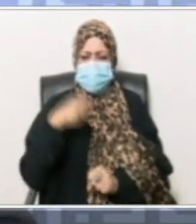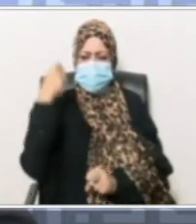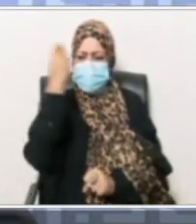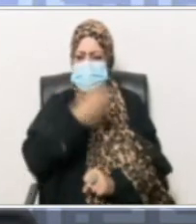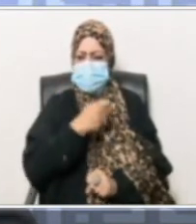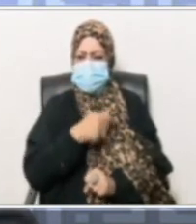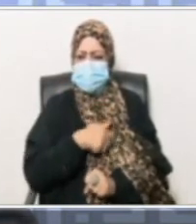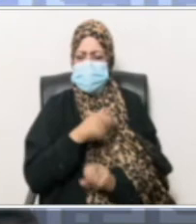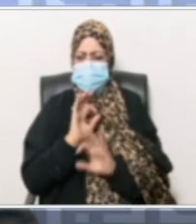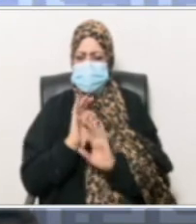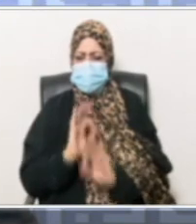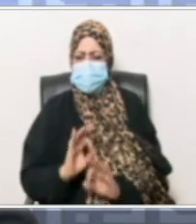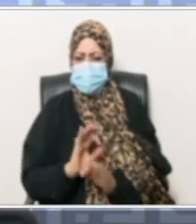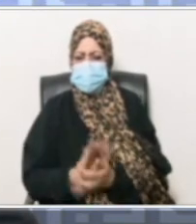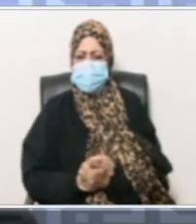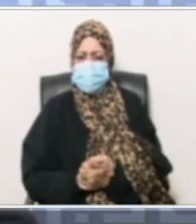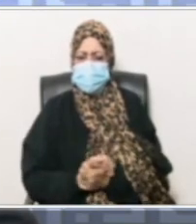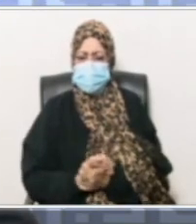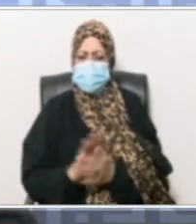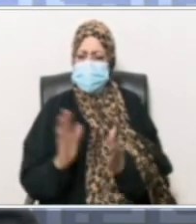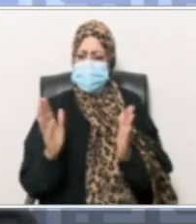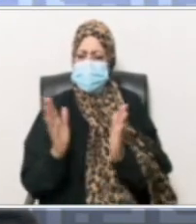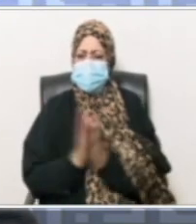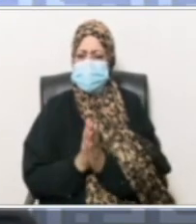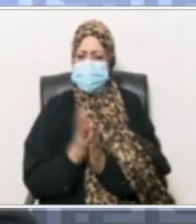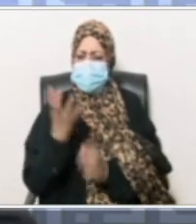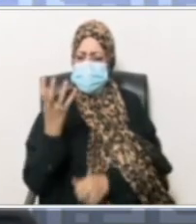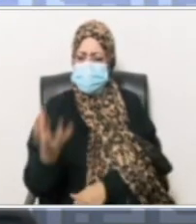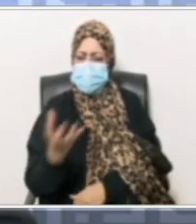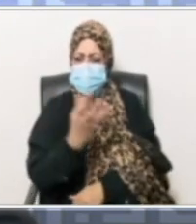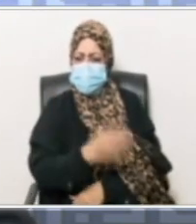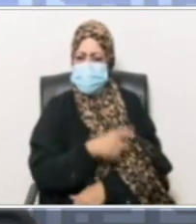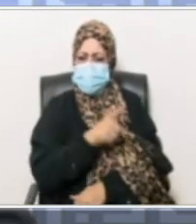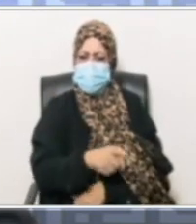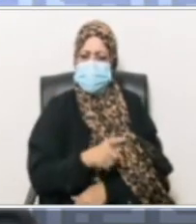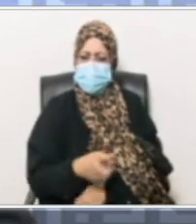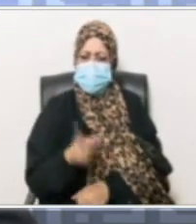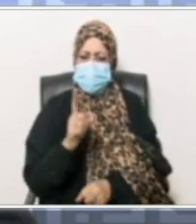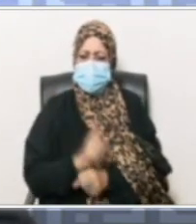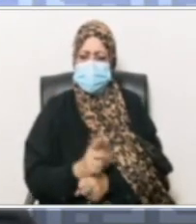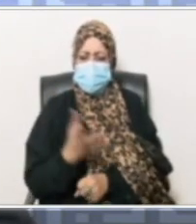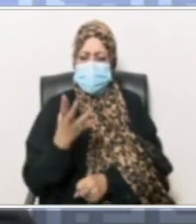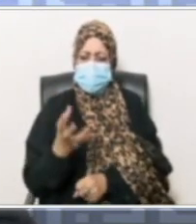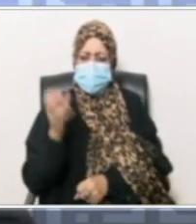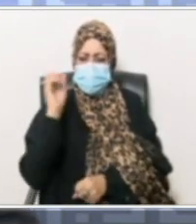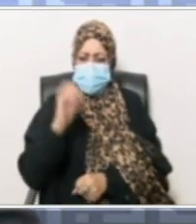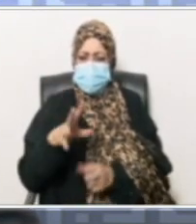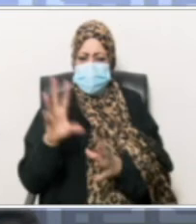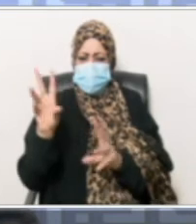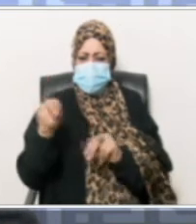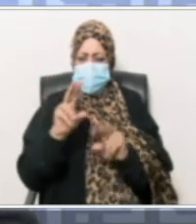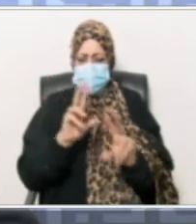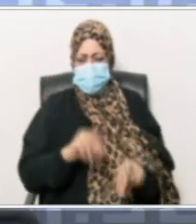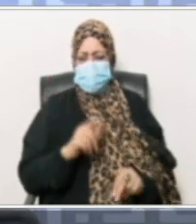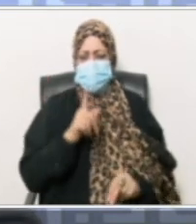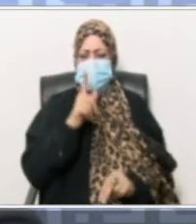الحجارة، أضرب الله عز وجل عن التشبيه بالحجارة فقال: وإن من الحجارة